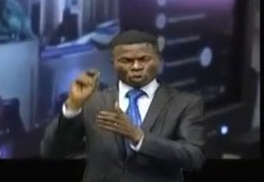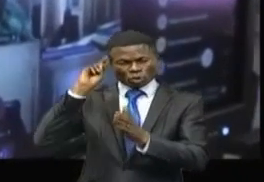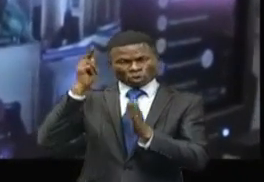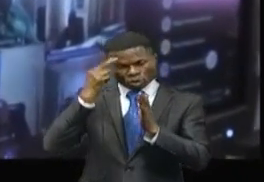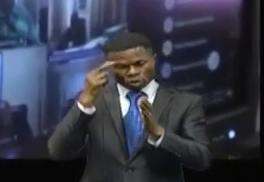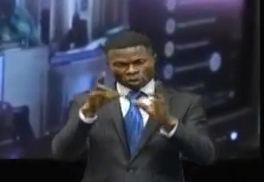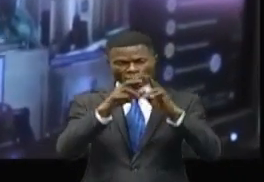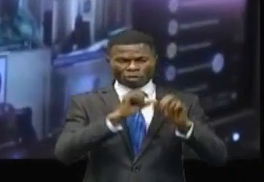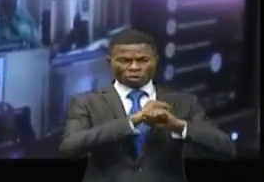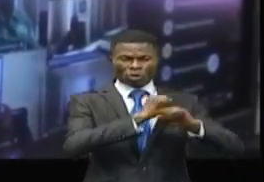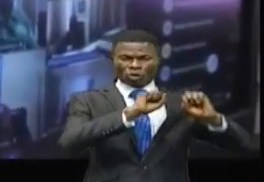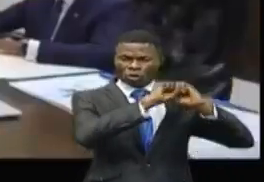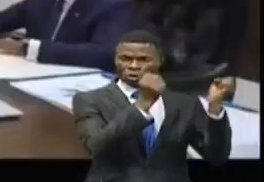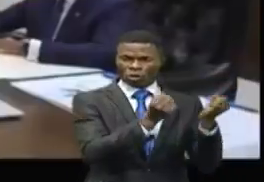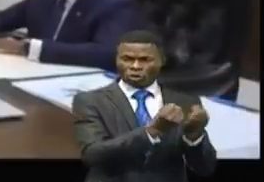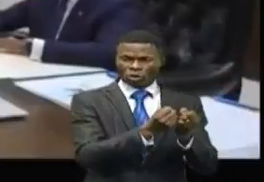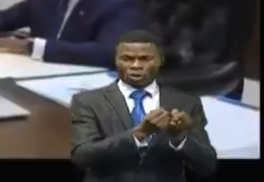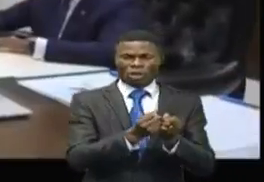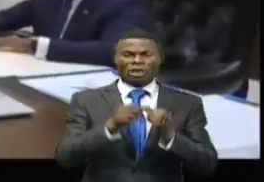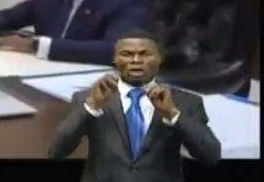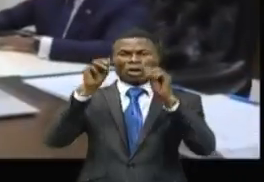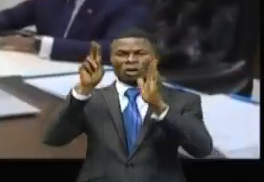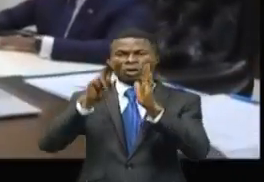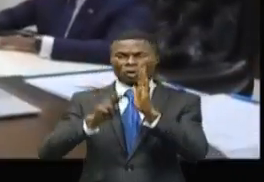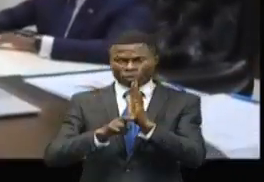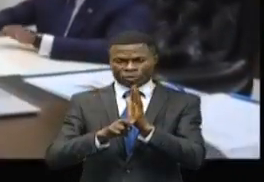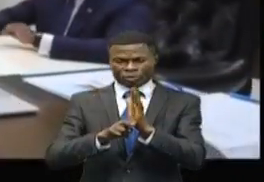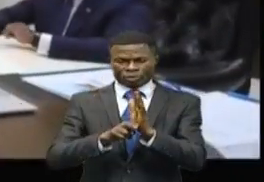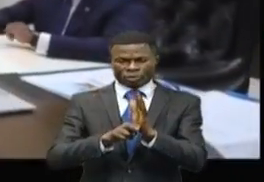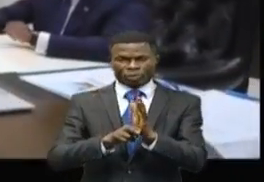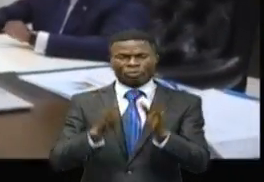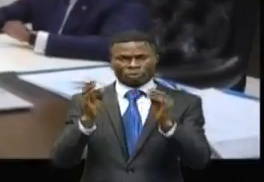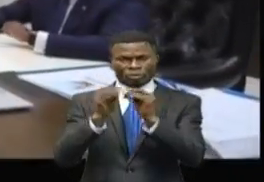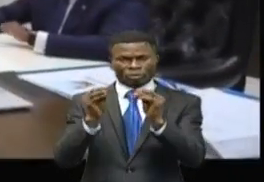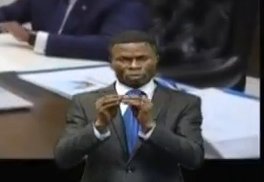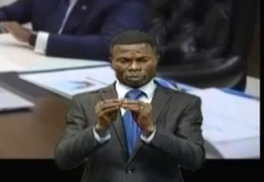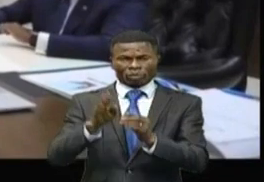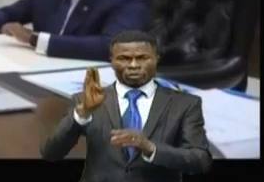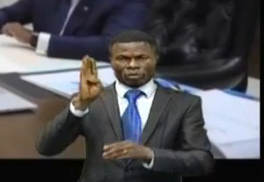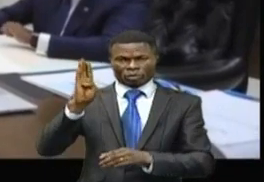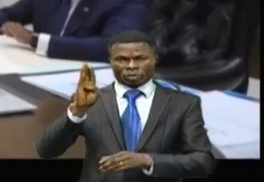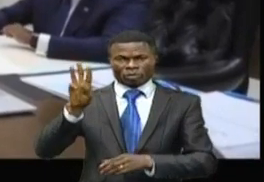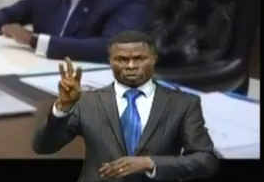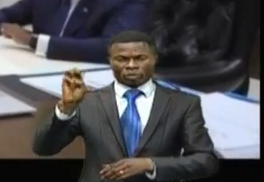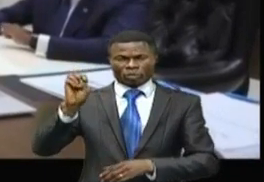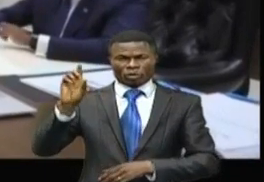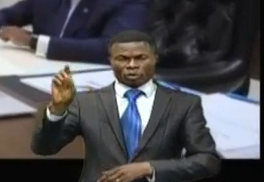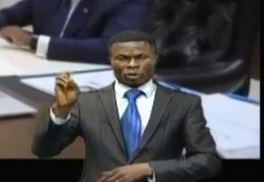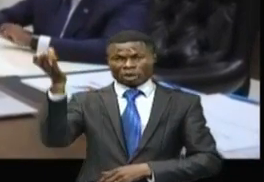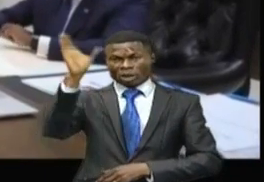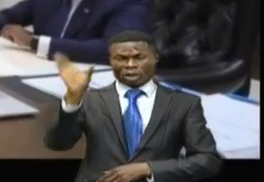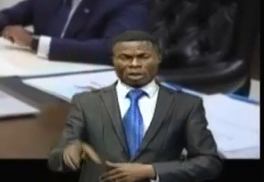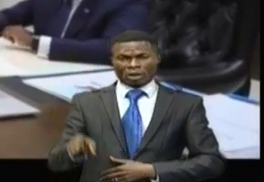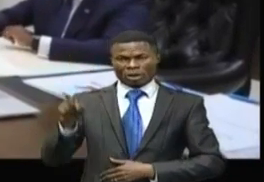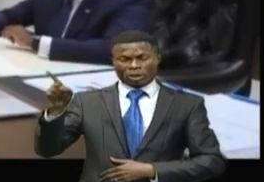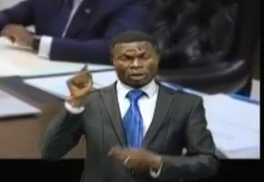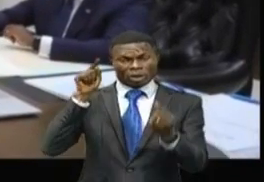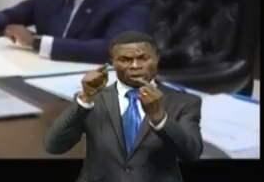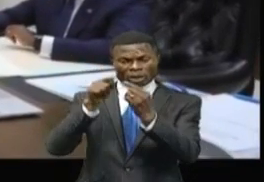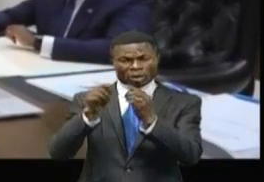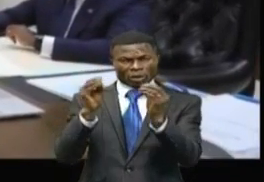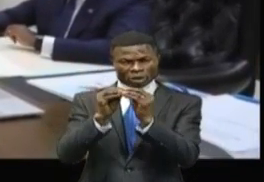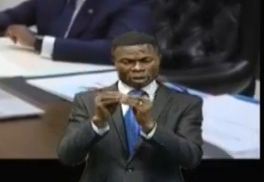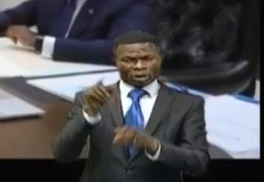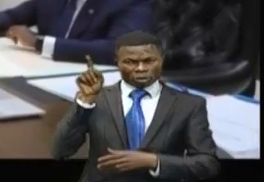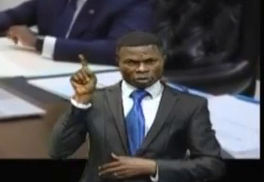bon syndicales du secteur de l'e pst 7e présentement en bout la loge dans le congo centrale l'objectif de ces assises